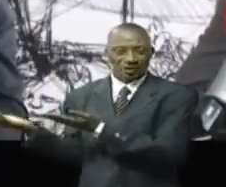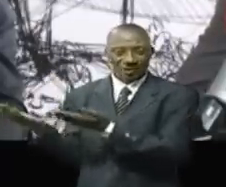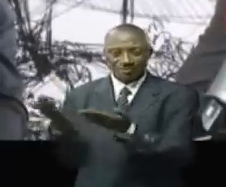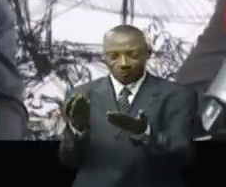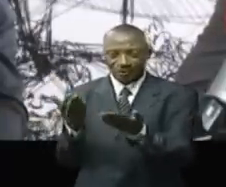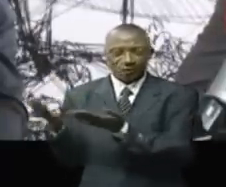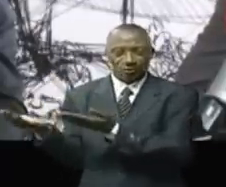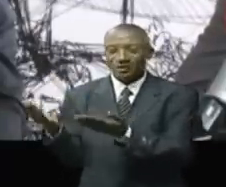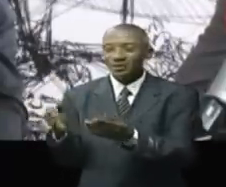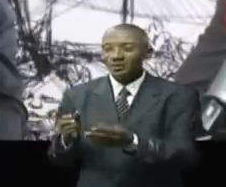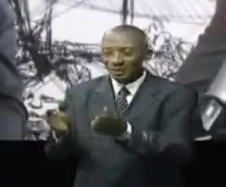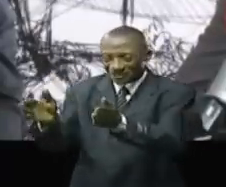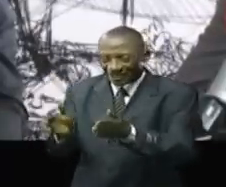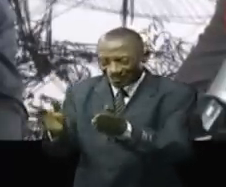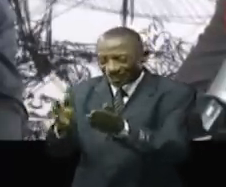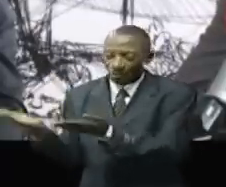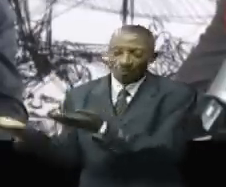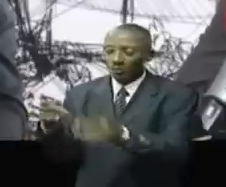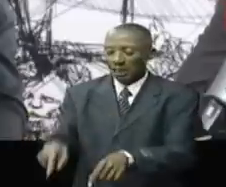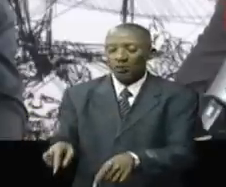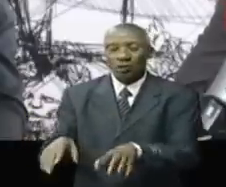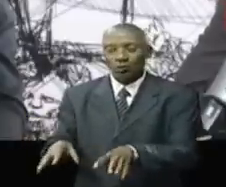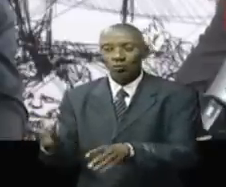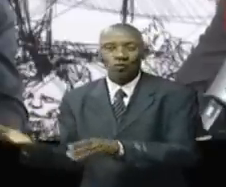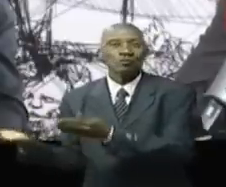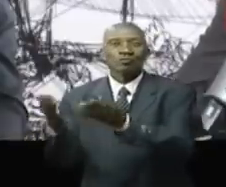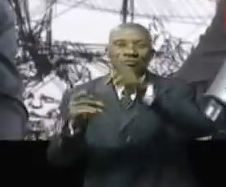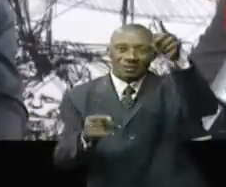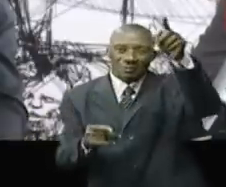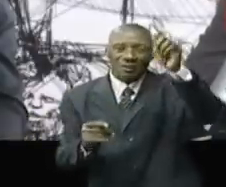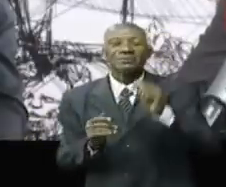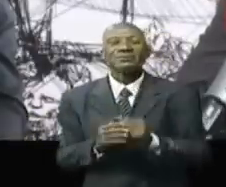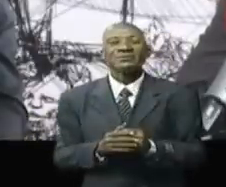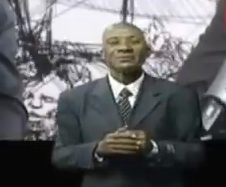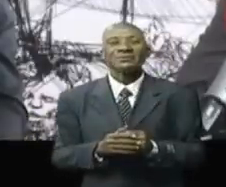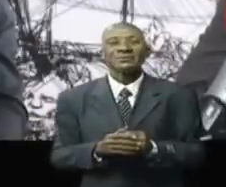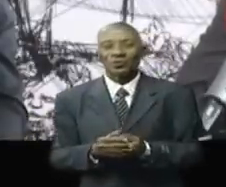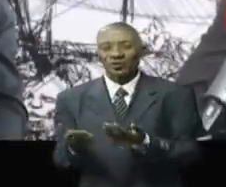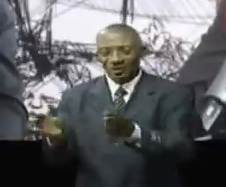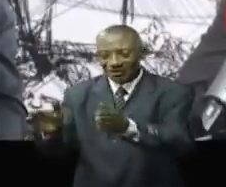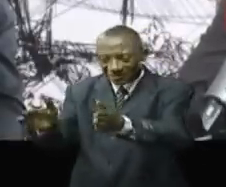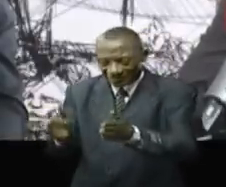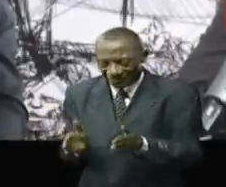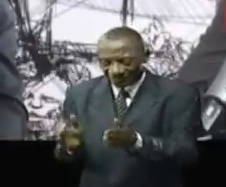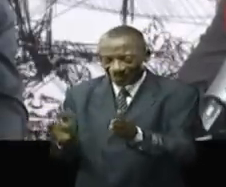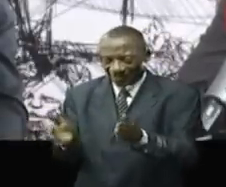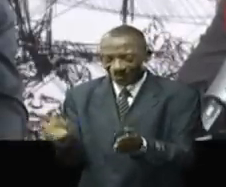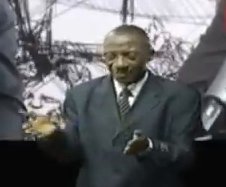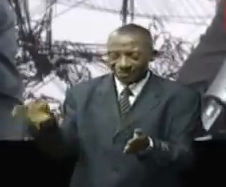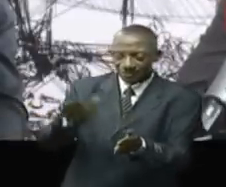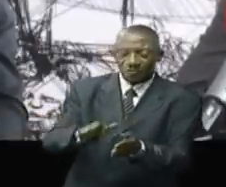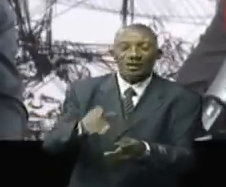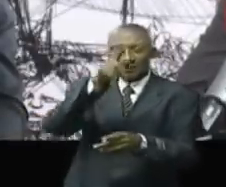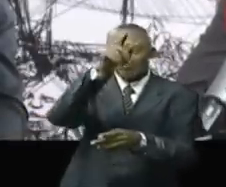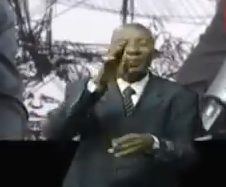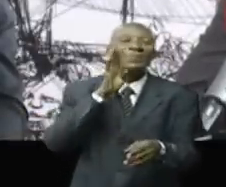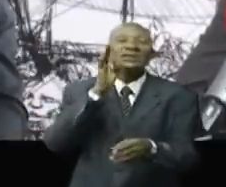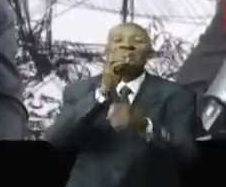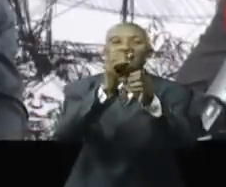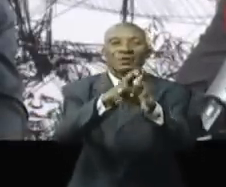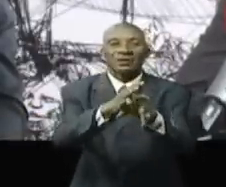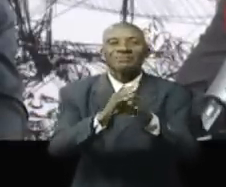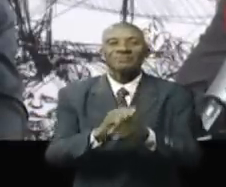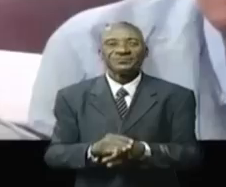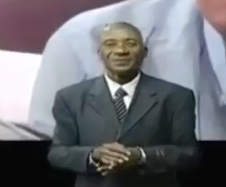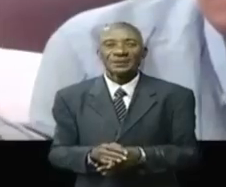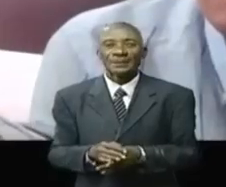chez nous. Et ce cercueil est déjà présent ici en Belgique. Et Lumumba sera mis en bière, toujours au